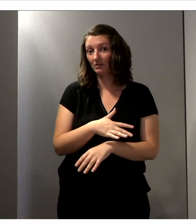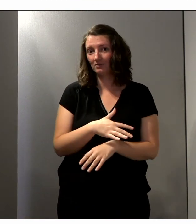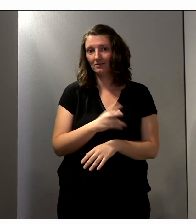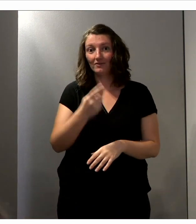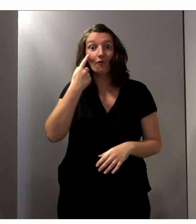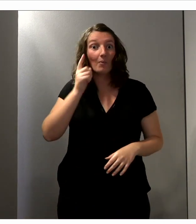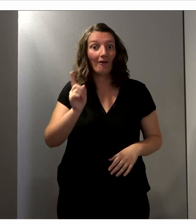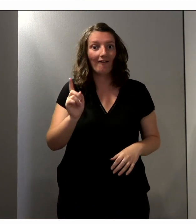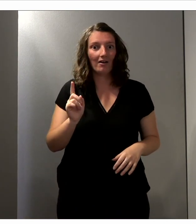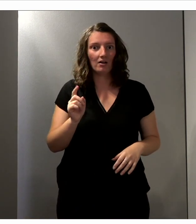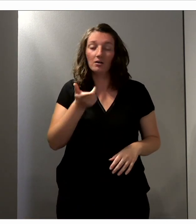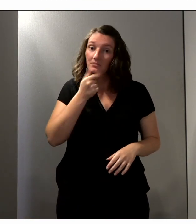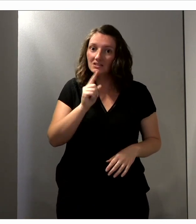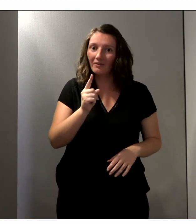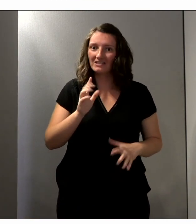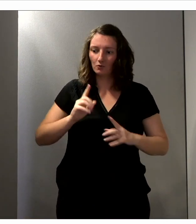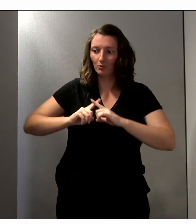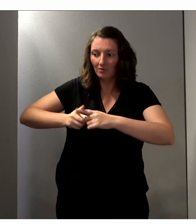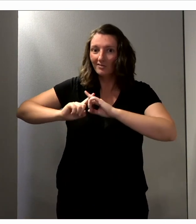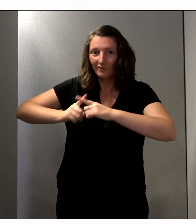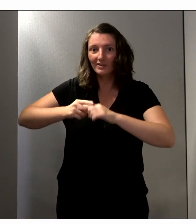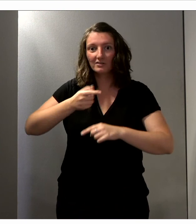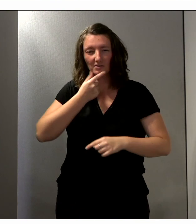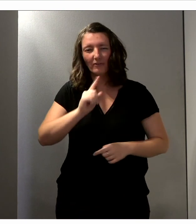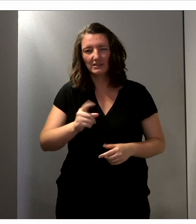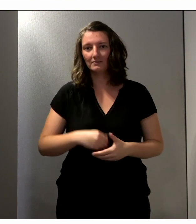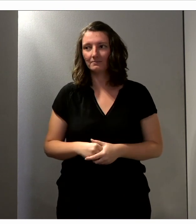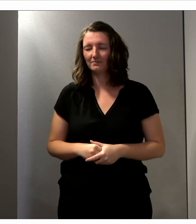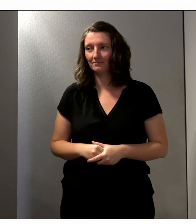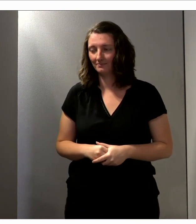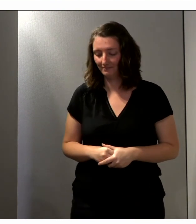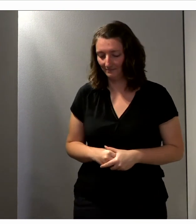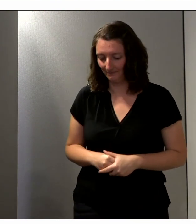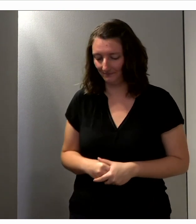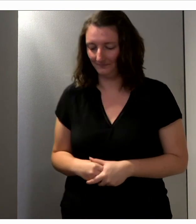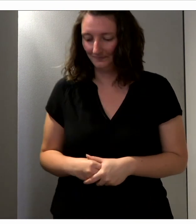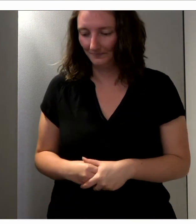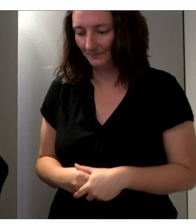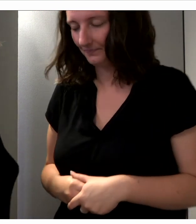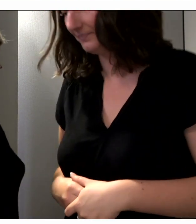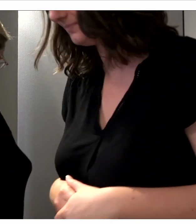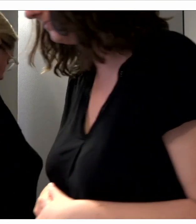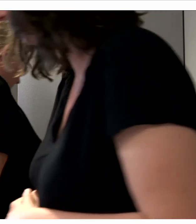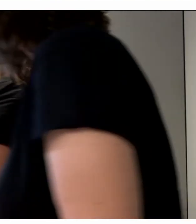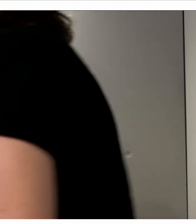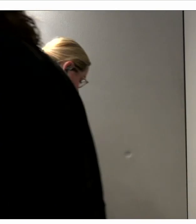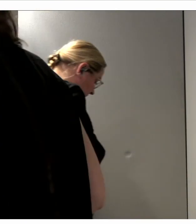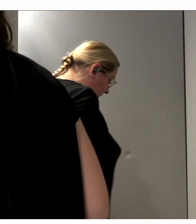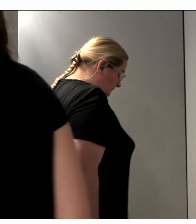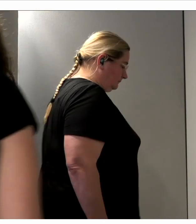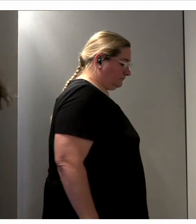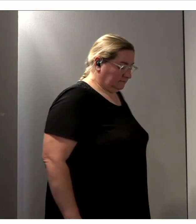dirait pas, mais c'est pas si évident de convaincre. Alors j'ai commencé, justement pour reprendre cette notion de culture,